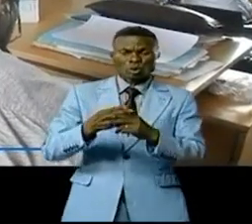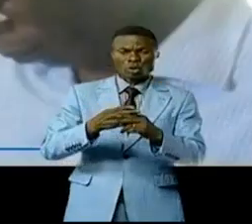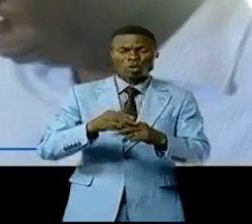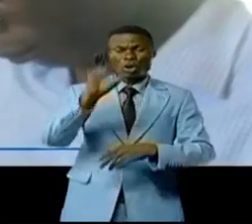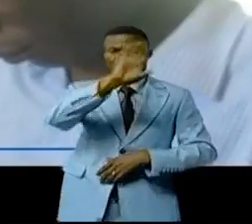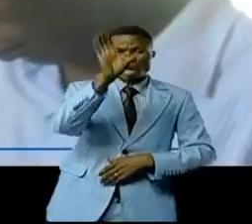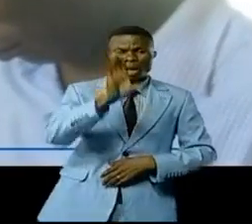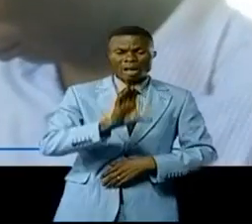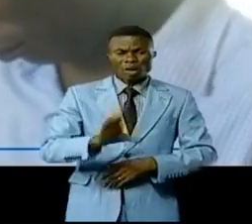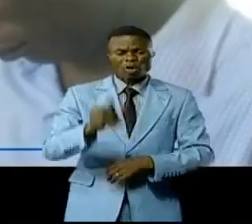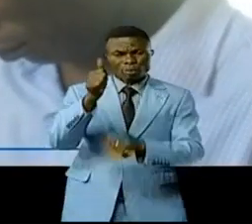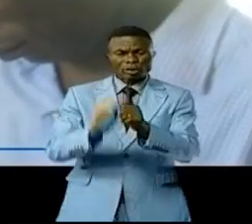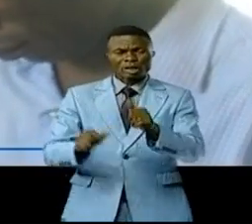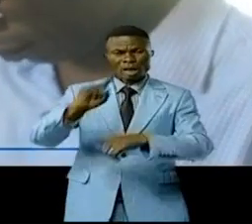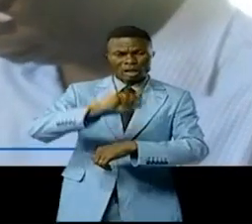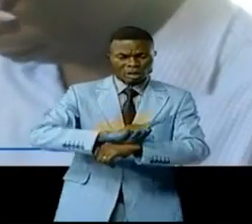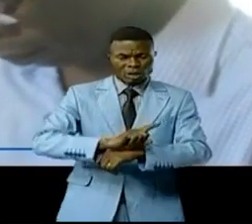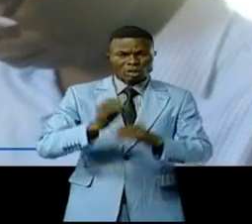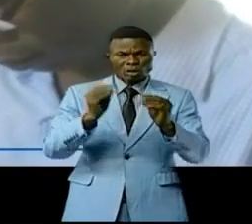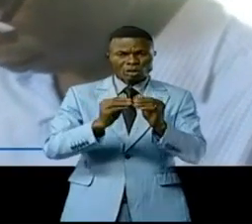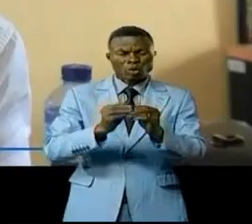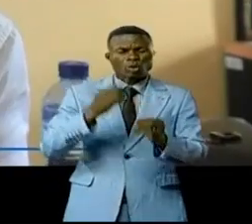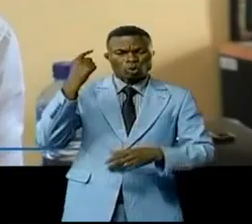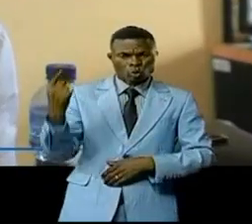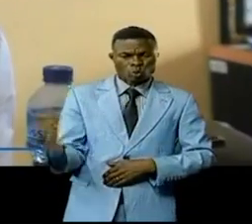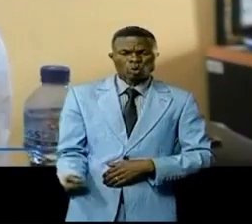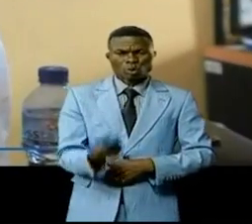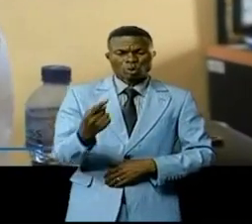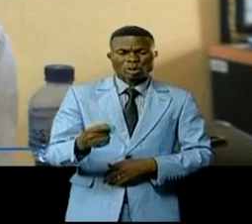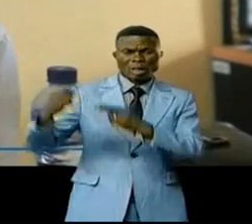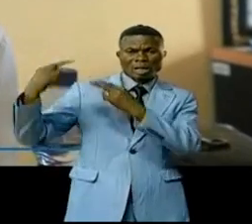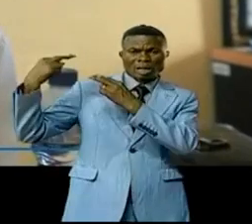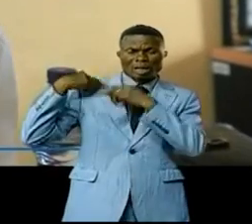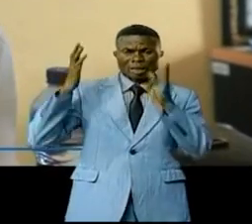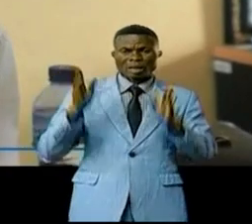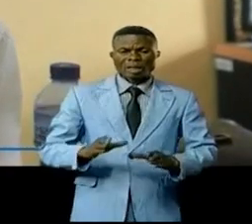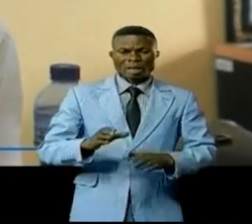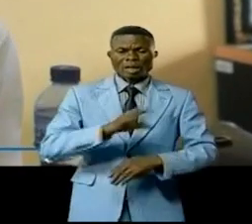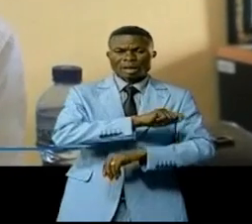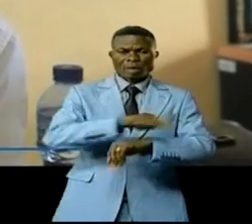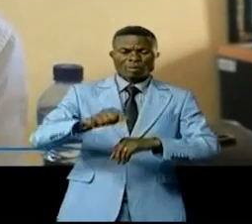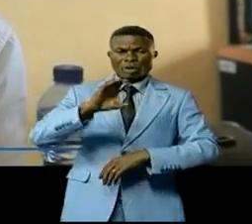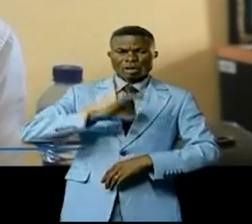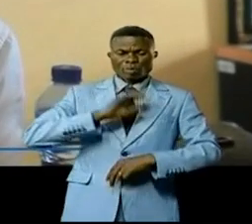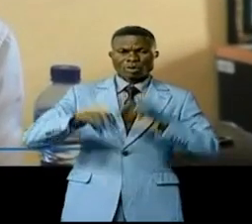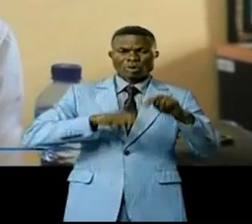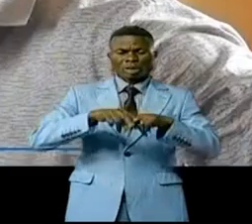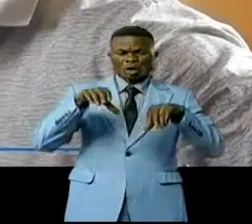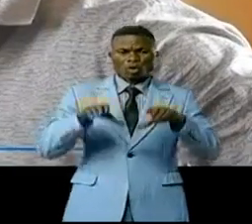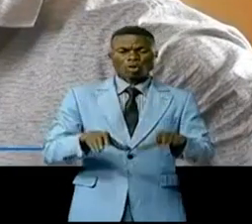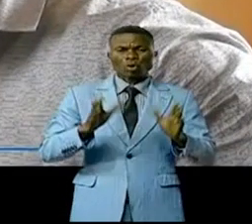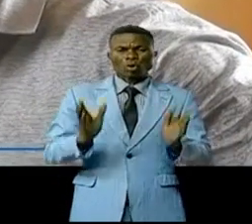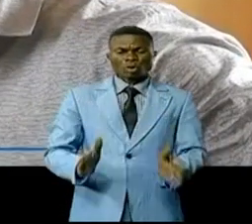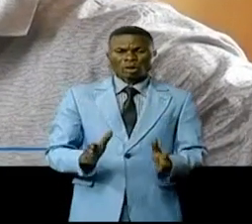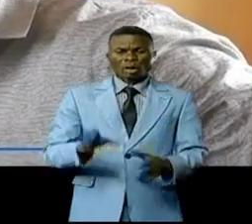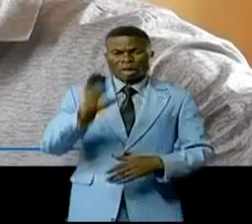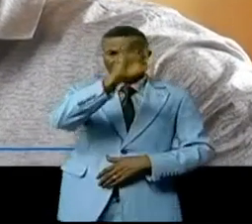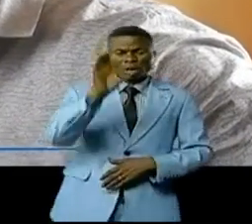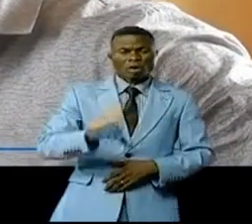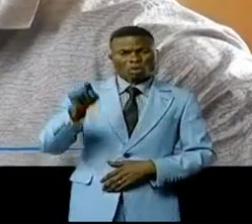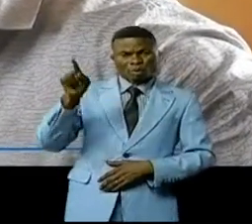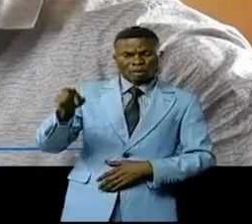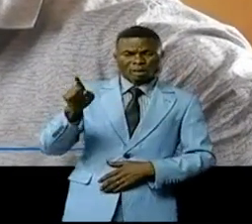communale hebdomadaire qui réunit très souvent les responsables du commissariat de la police nationale de la commune